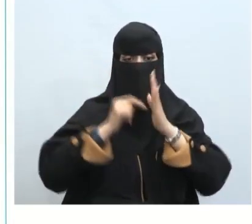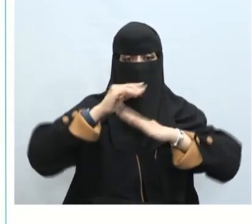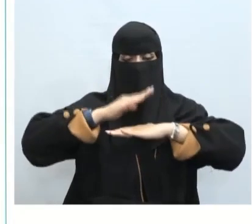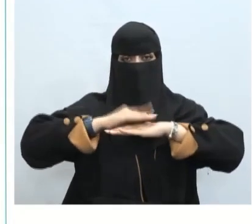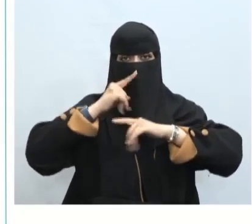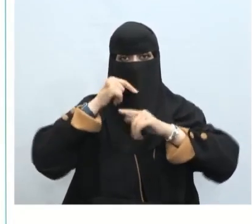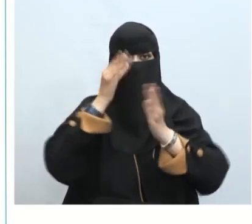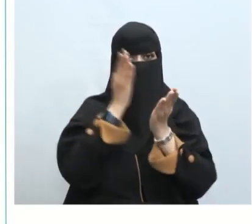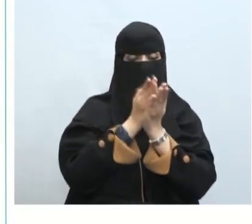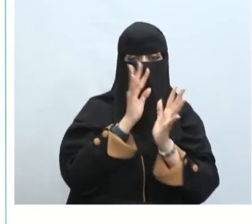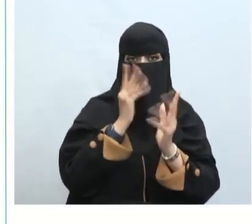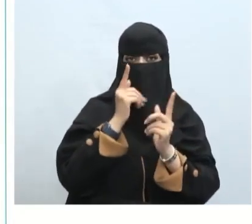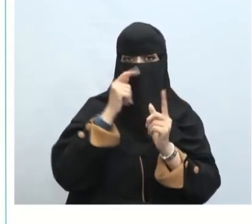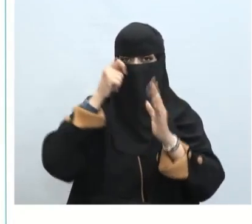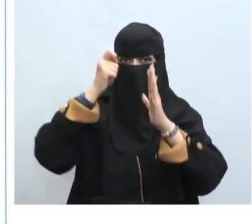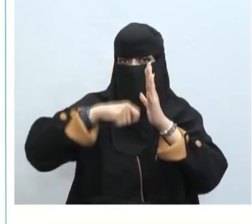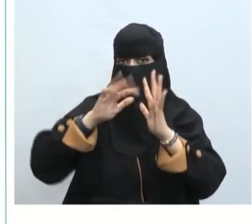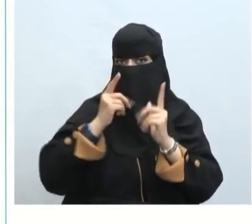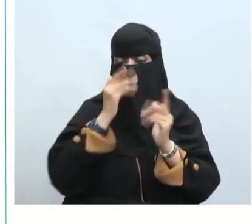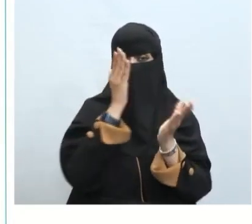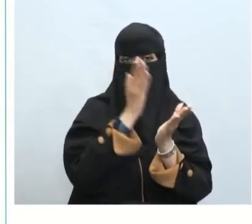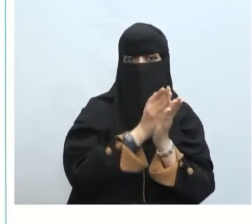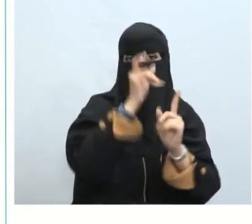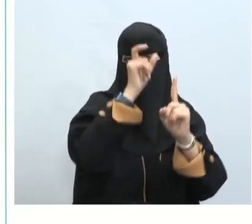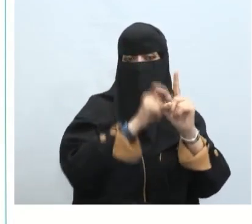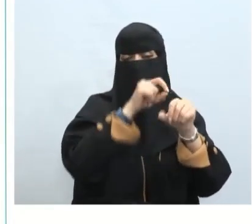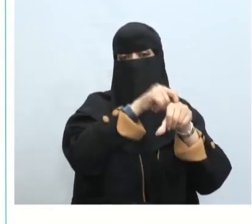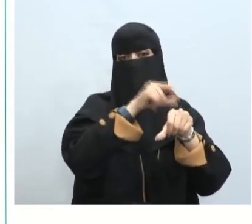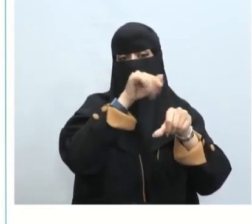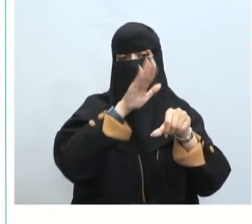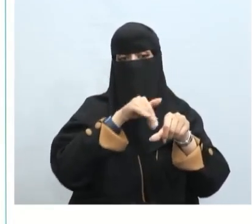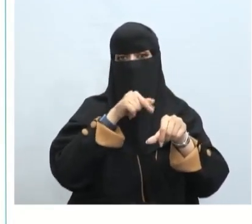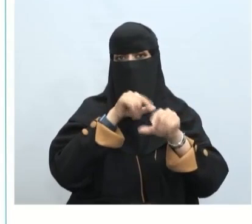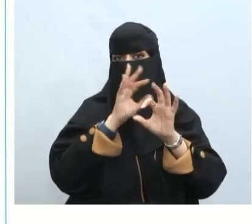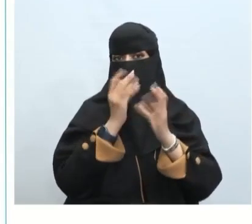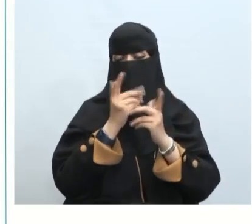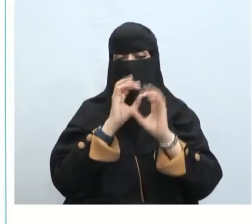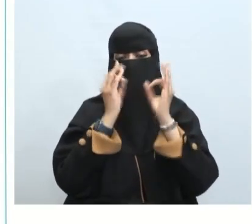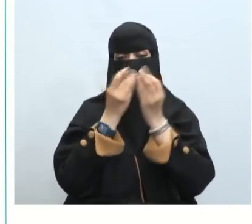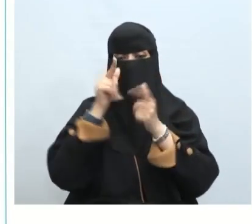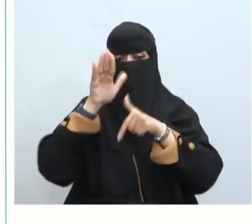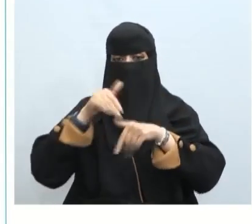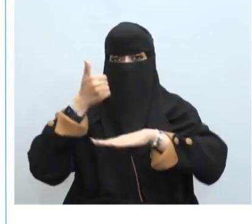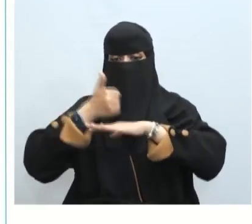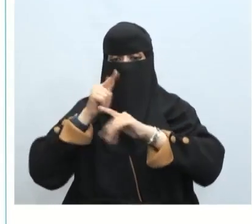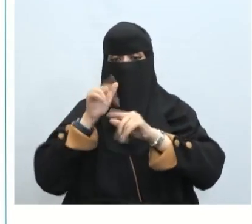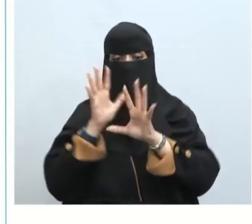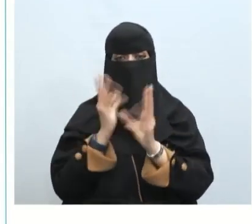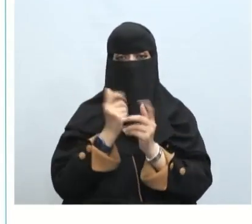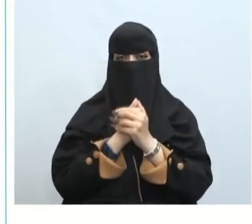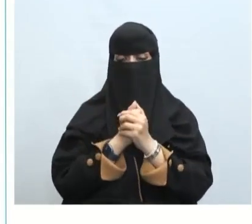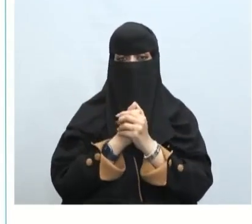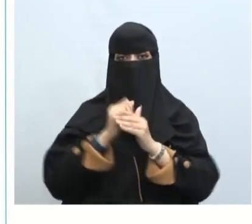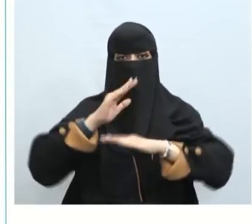في المجتمع للمحافظه على الذوق العام اسس ما هي اسس محافظه على